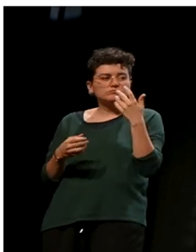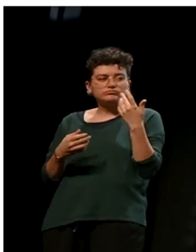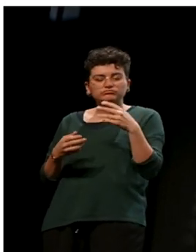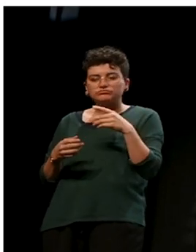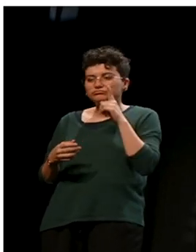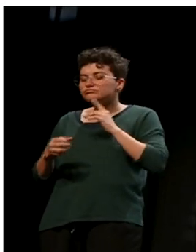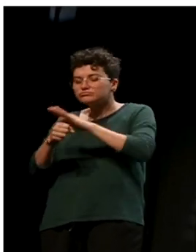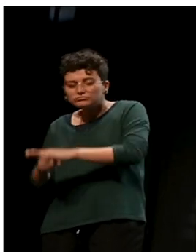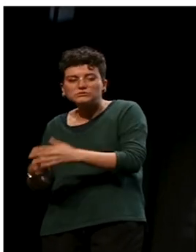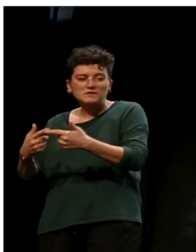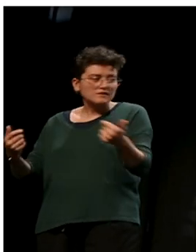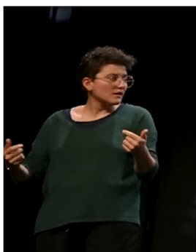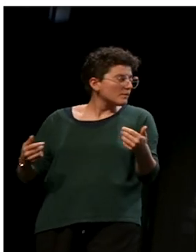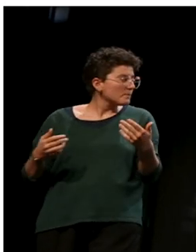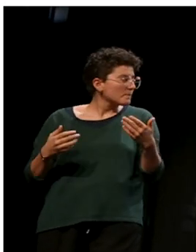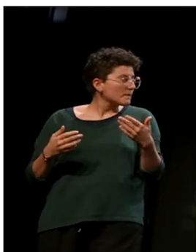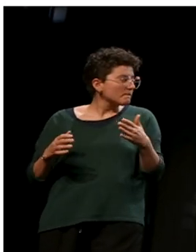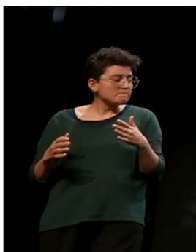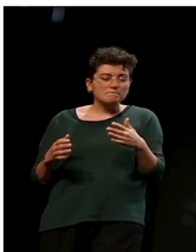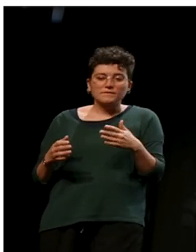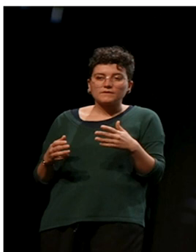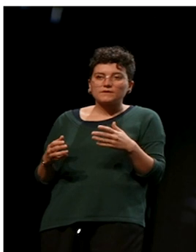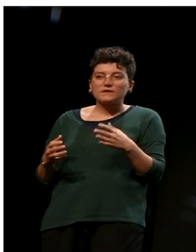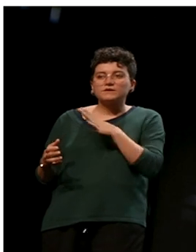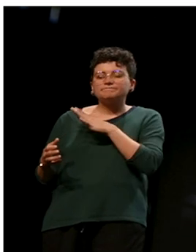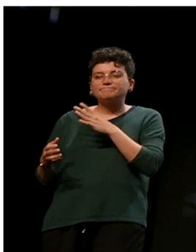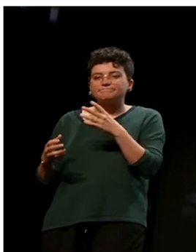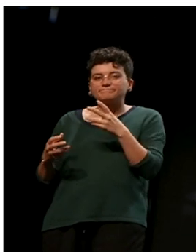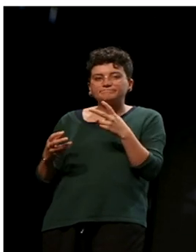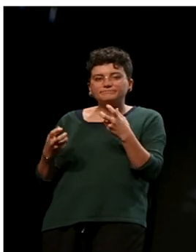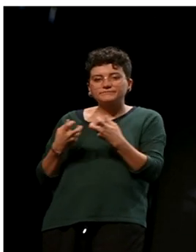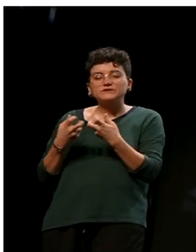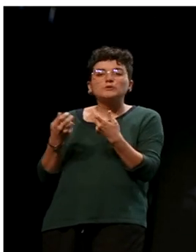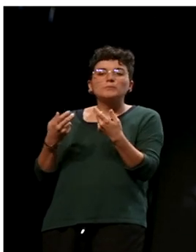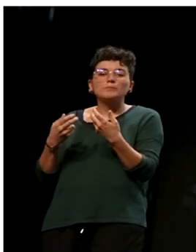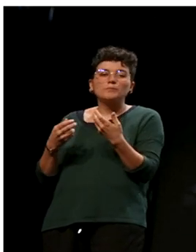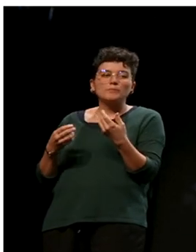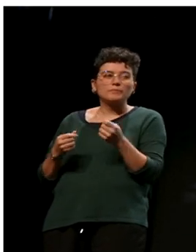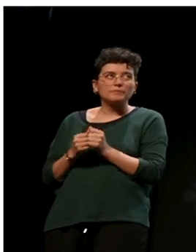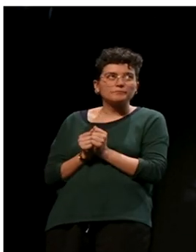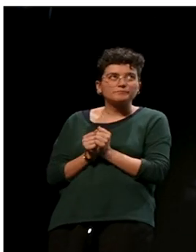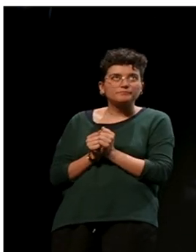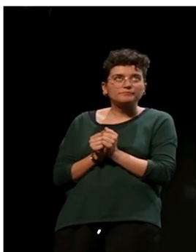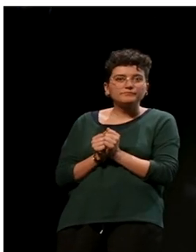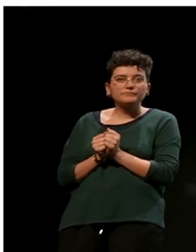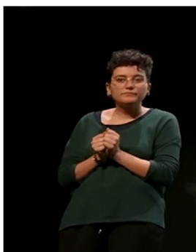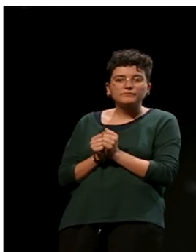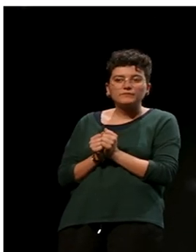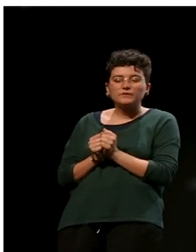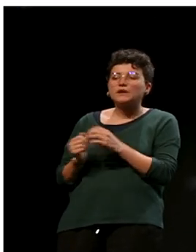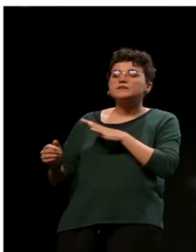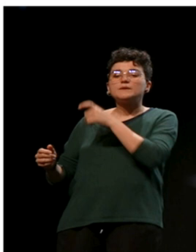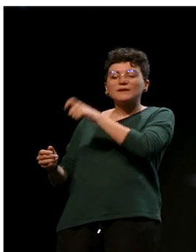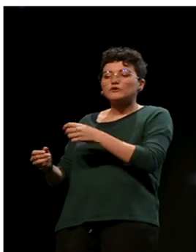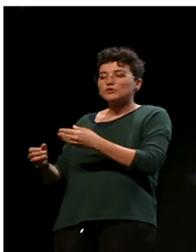je fais juste un petit mot là-dessus, mais ouais. J'ai un exemple assez frappant, c'est que je reçois un auteur de jeu qui, alors de plus en plus, les auteurs de jeu